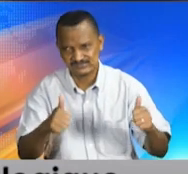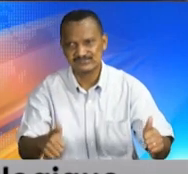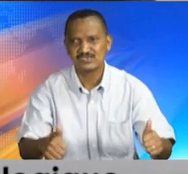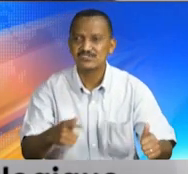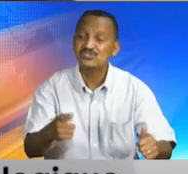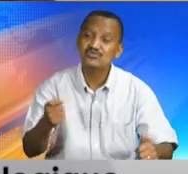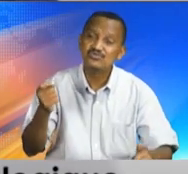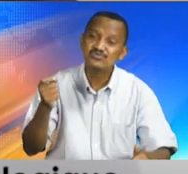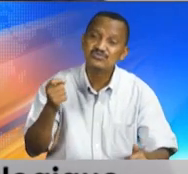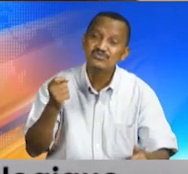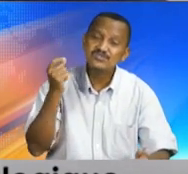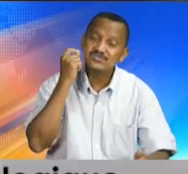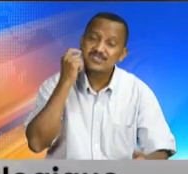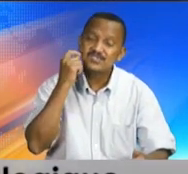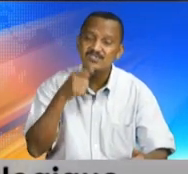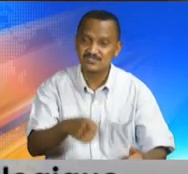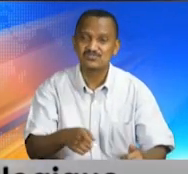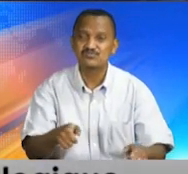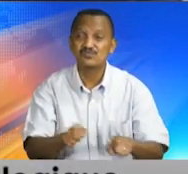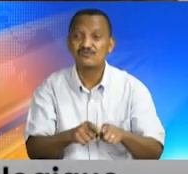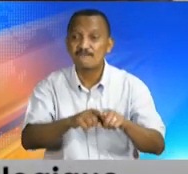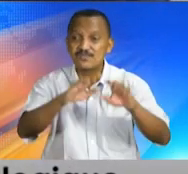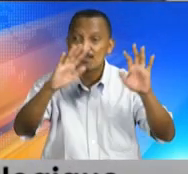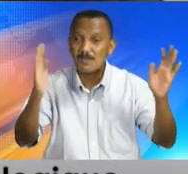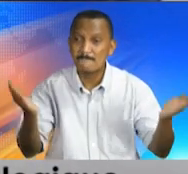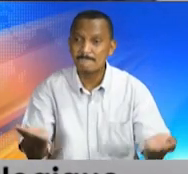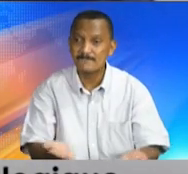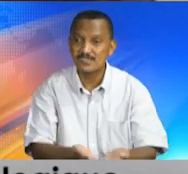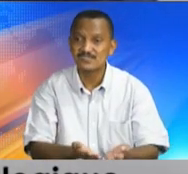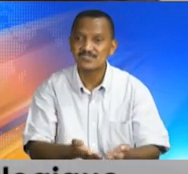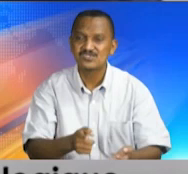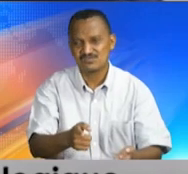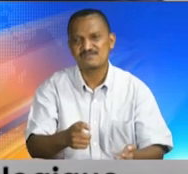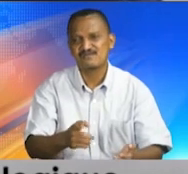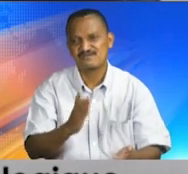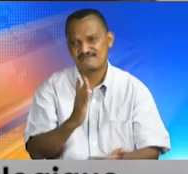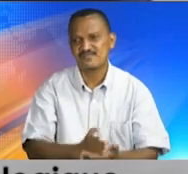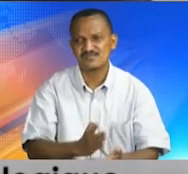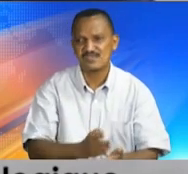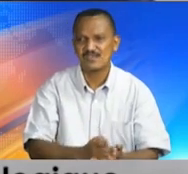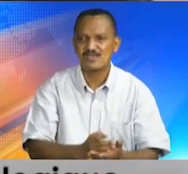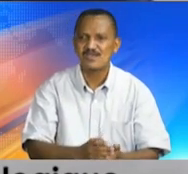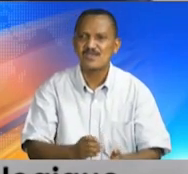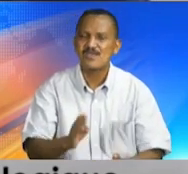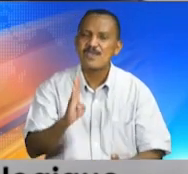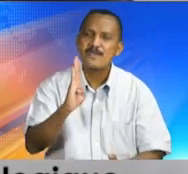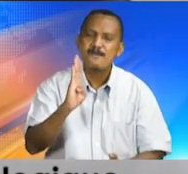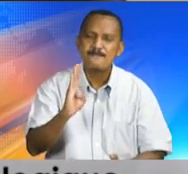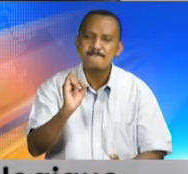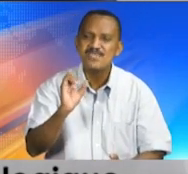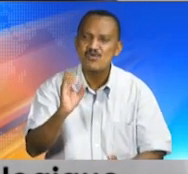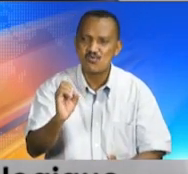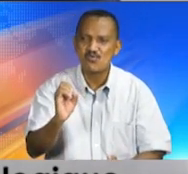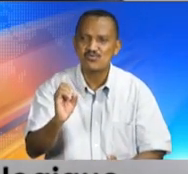a amin'ny ankapobeany izy aloha zany efa karazany ohatrany hoe efa biôlôzika foana ihany, vokatra biôlôzika foana ihany fa